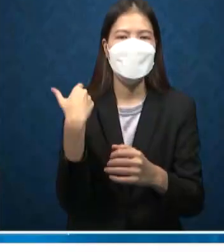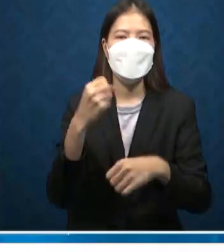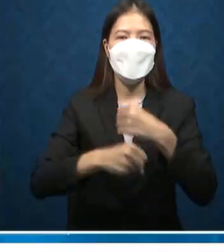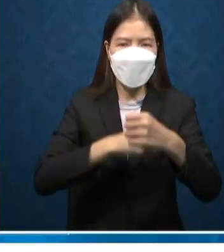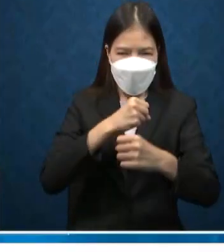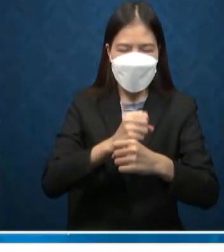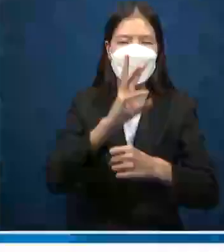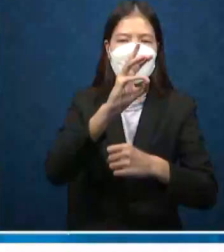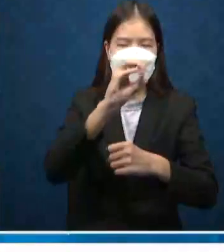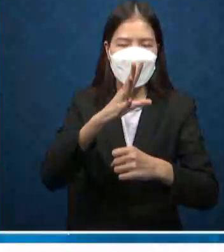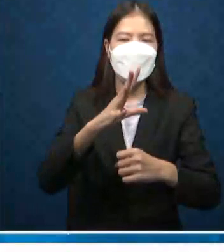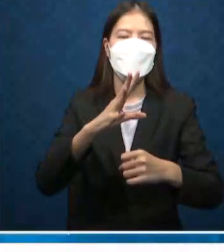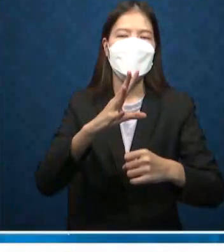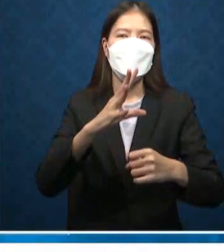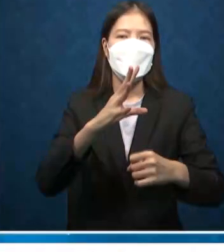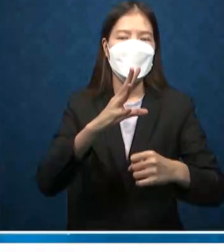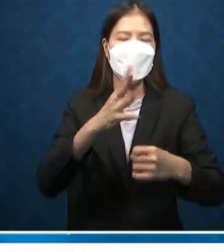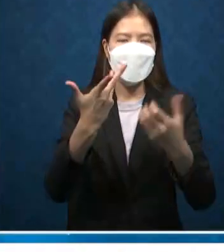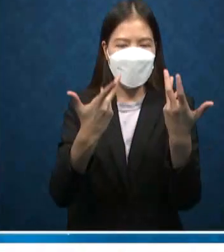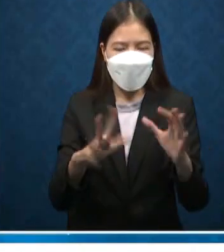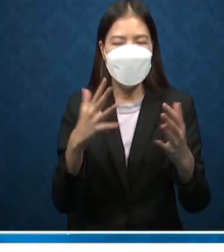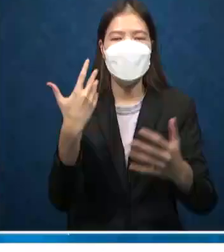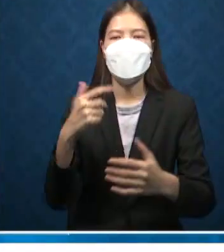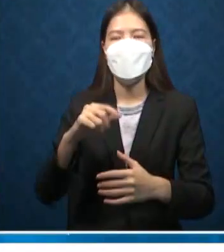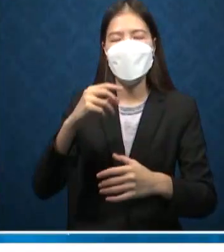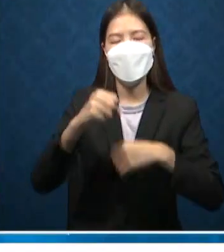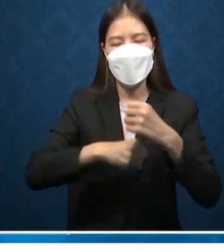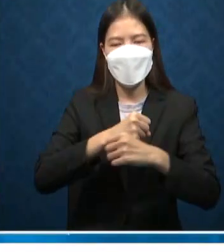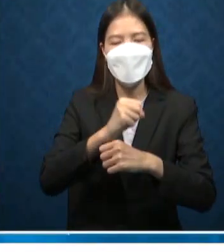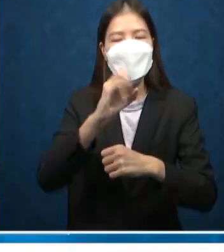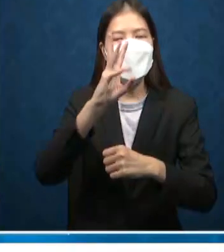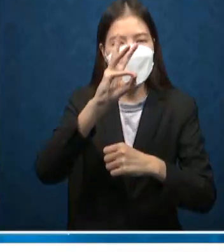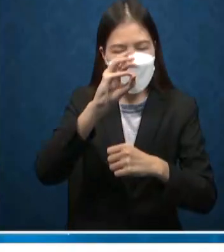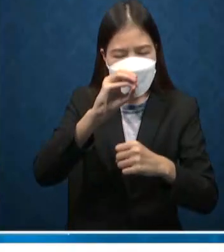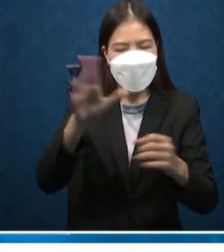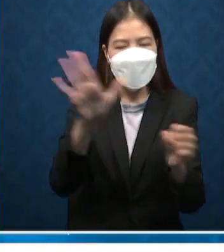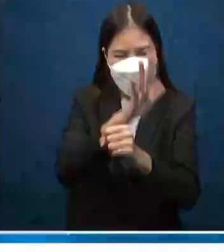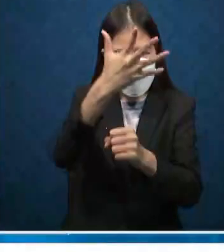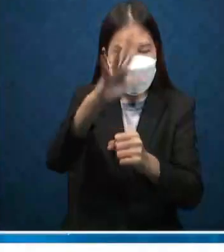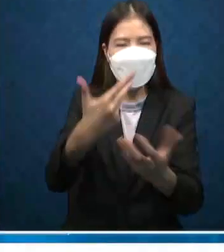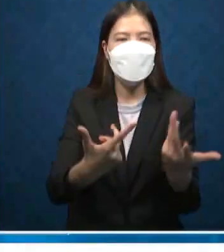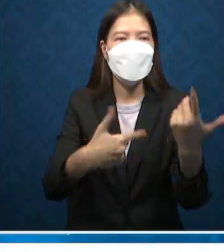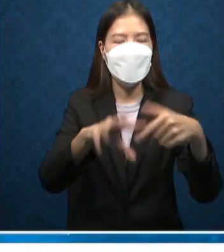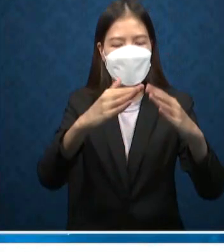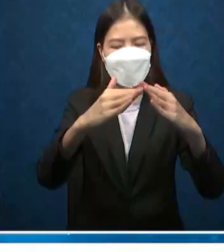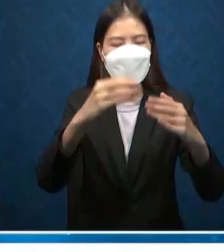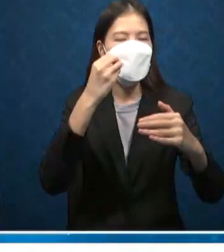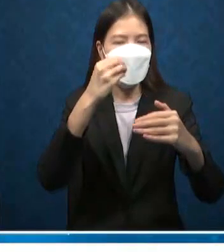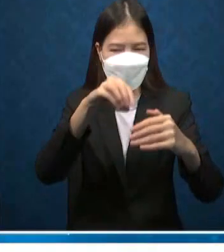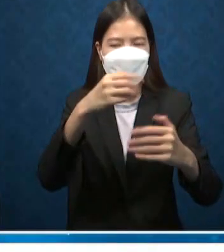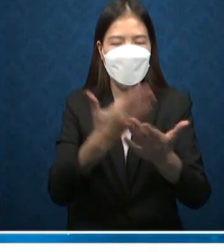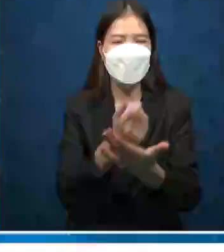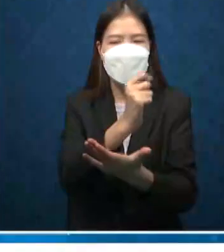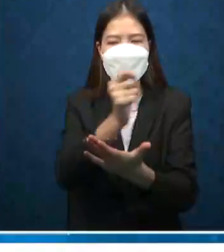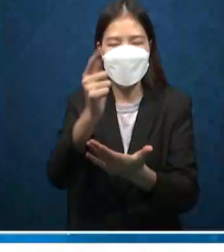พิ่มมากขึ้นทุกปีเงินในส่วนนี้จะลดลงจากข้าราชการบำนาญหรือโดยเฉพาะข้าราชการบำนาญที่เสีย